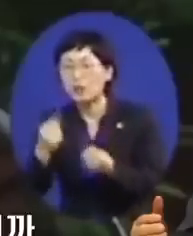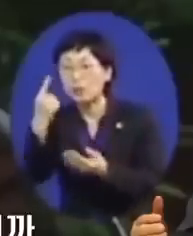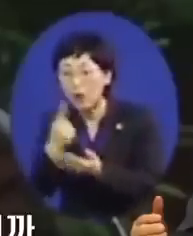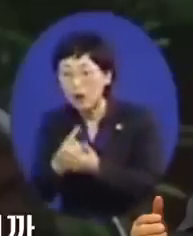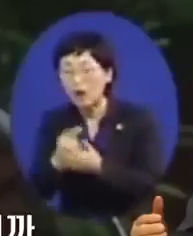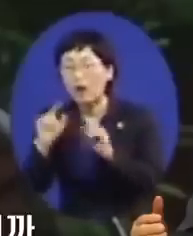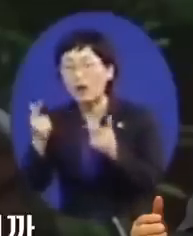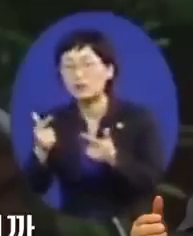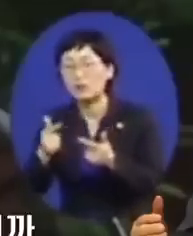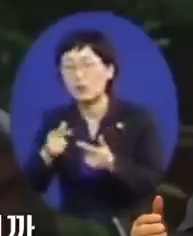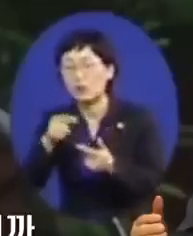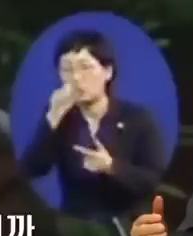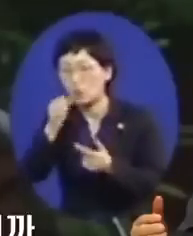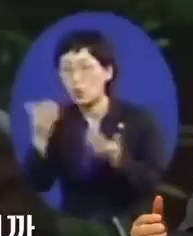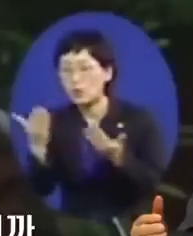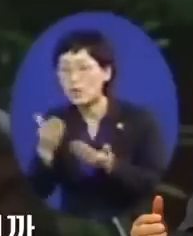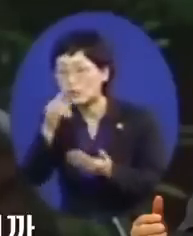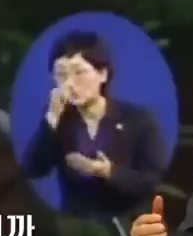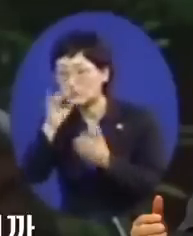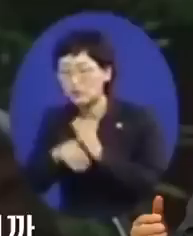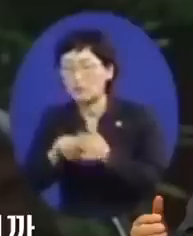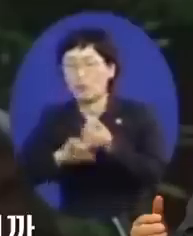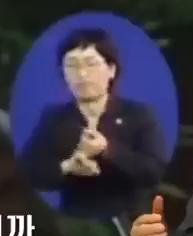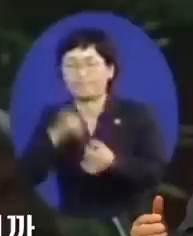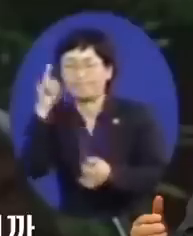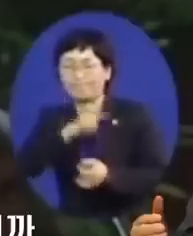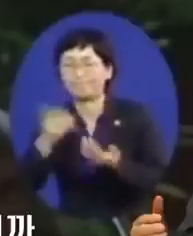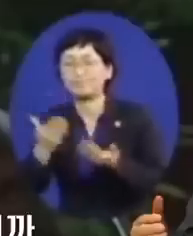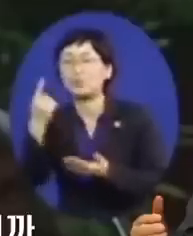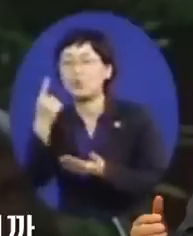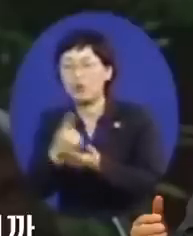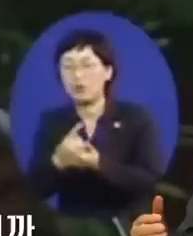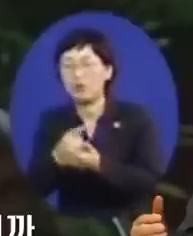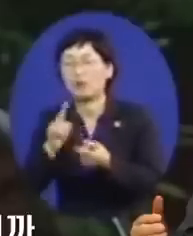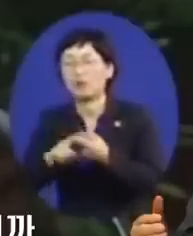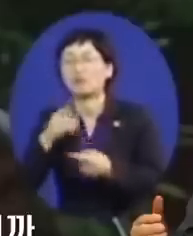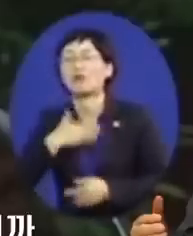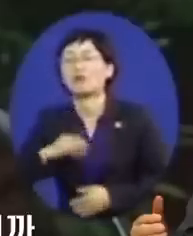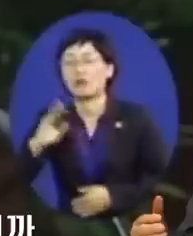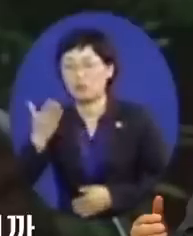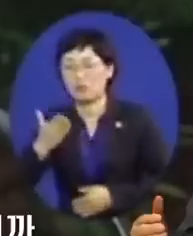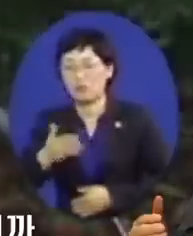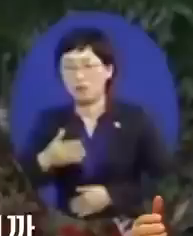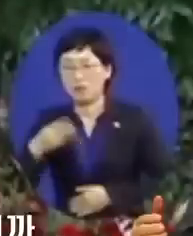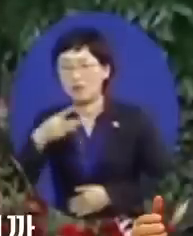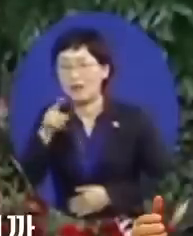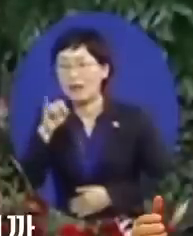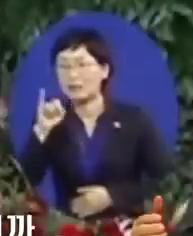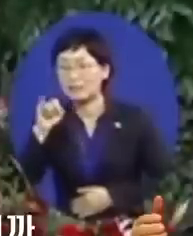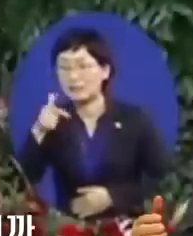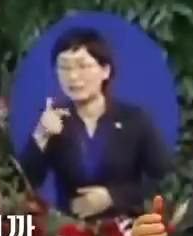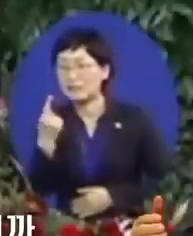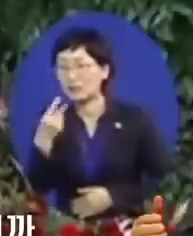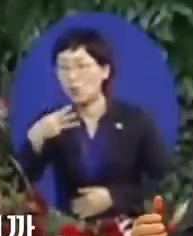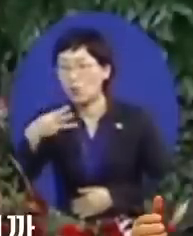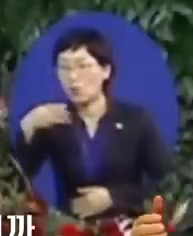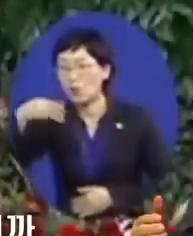있을 때는 반드시 나쁜 일도 함께 온다는 것을 알아야 되는 바로 라이놀드 지 그린 목사 말한